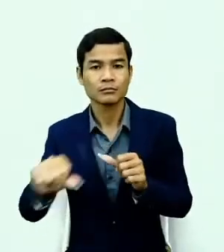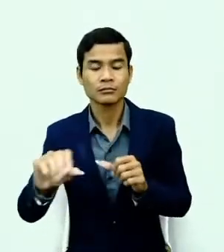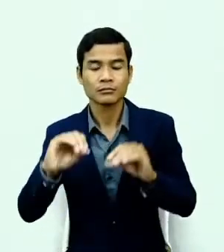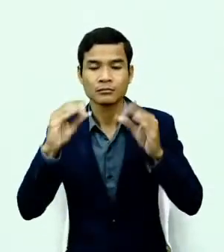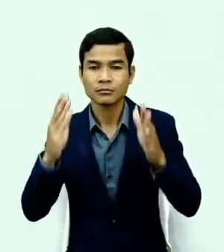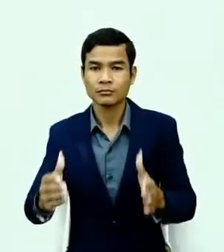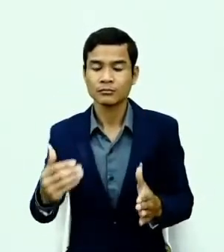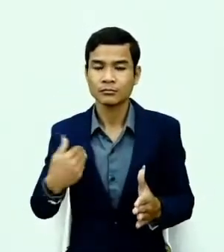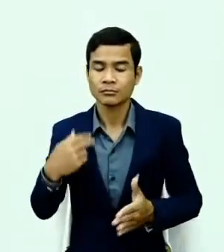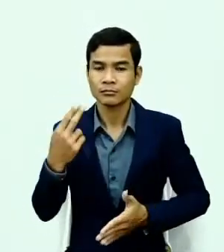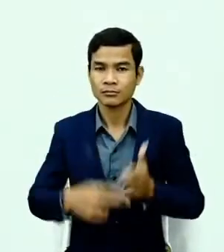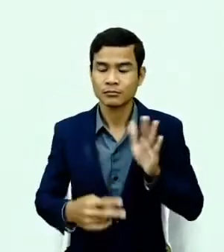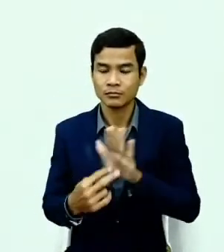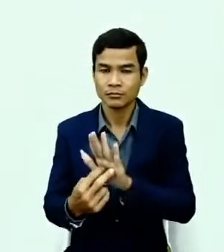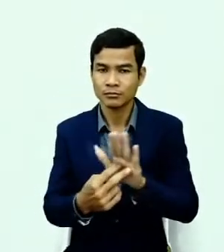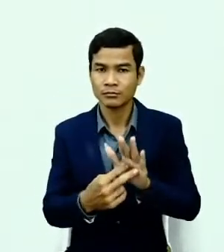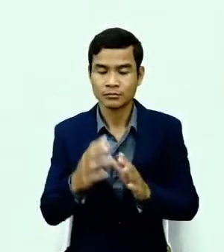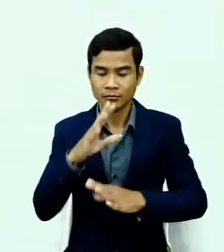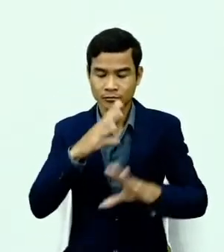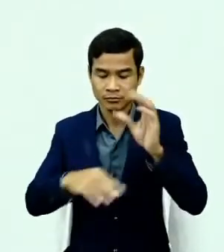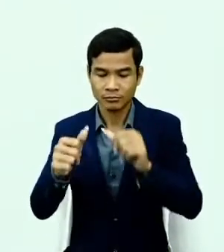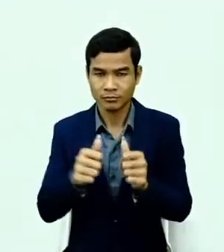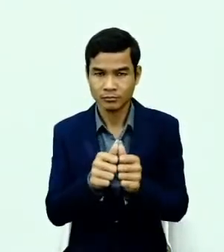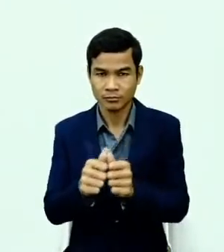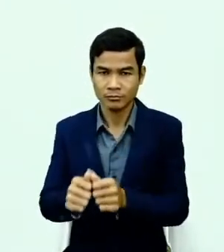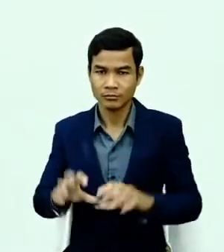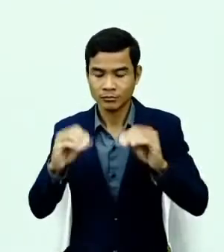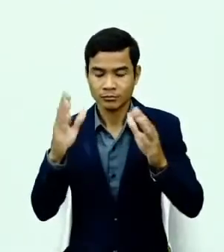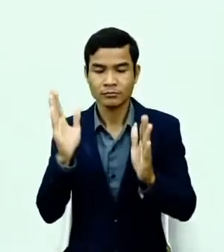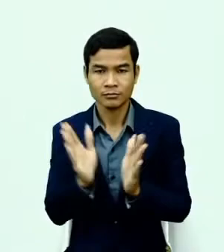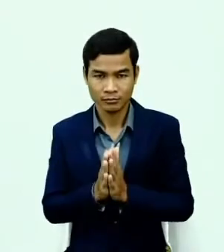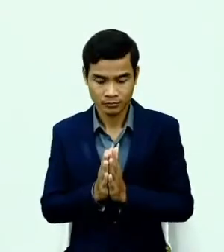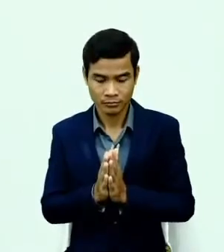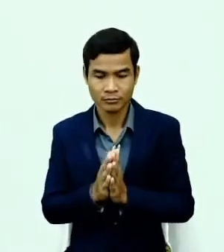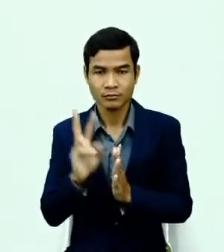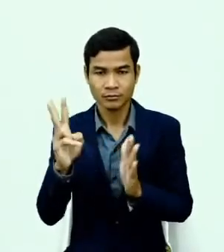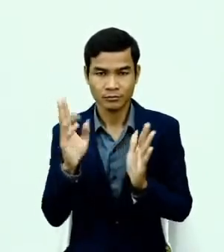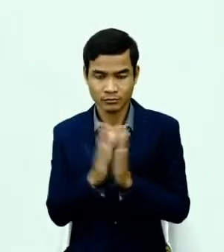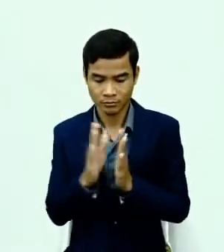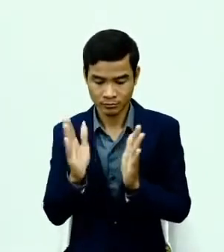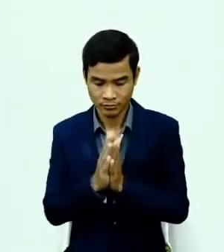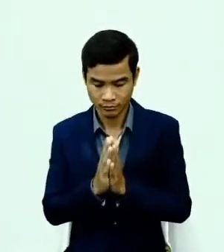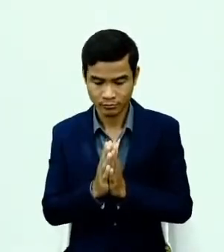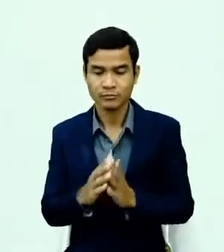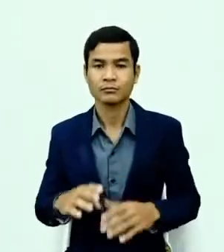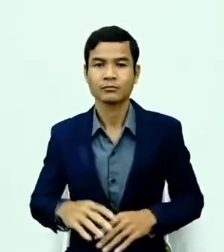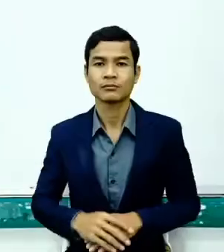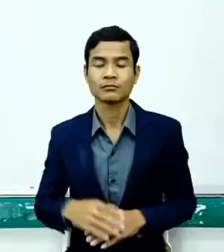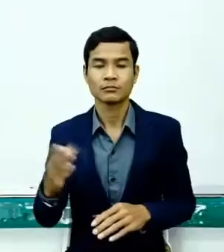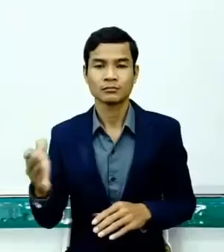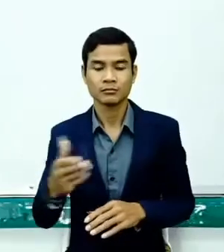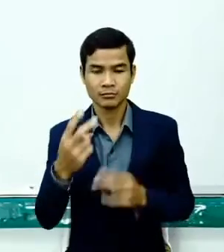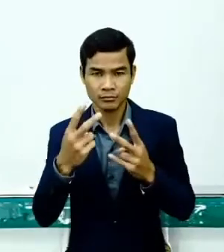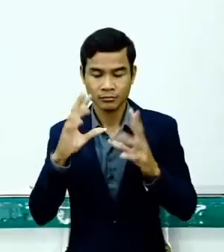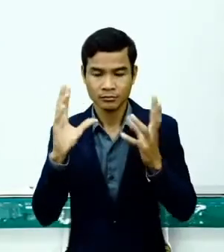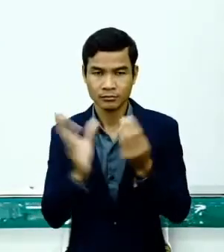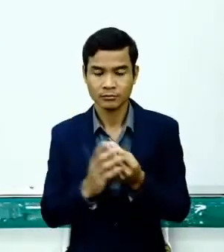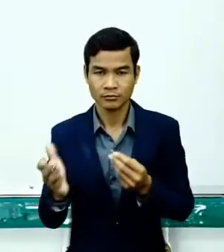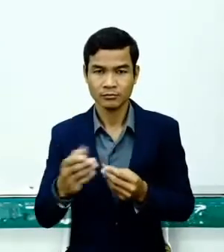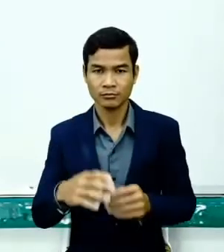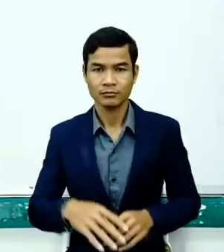រូនឹងមានអ្វីយកមកឲ្យកូនកូនរៀនជាមួយអ្នកគ្រូកូនកូនតែដៃម្ដងពីរដងហើយកូនចាំមើលទាំងអស់គ្នា